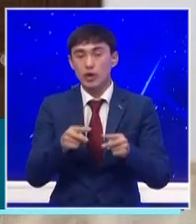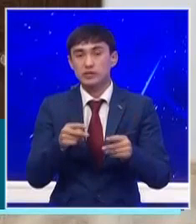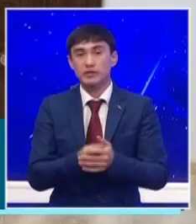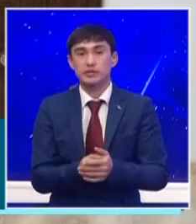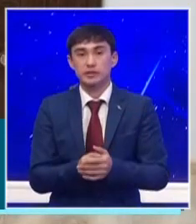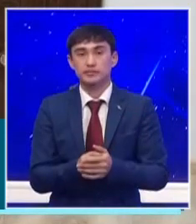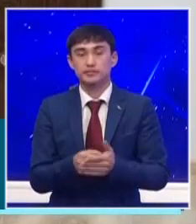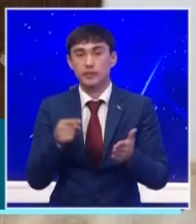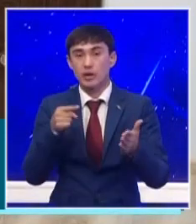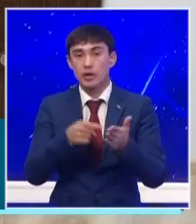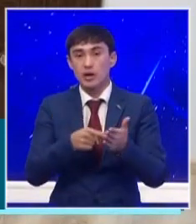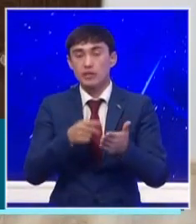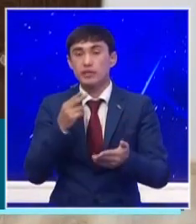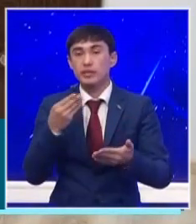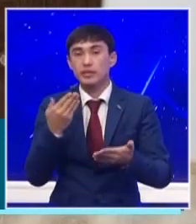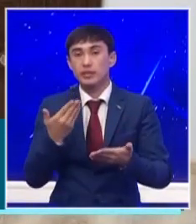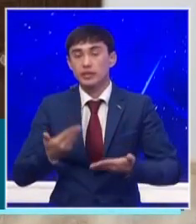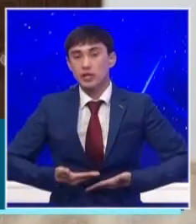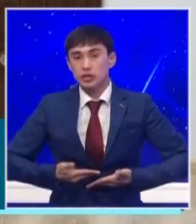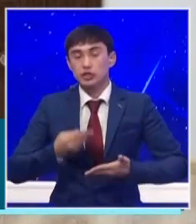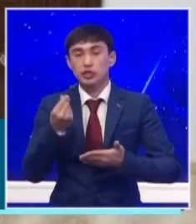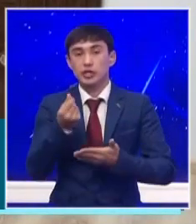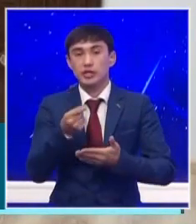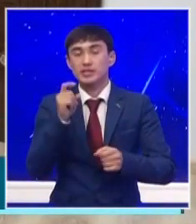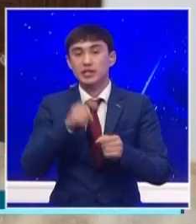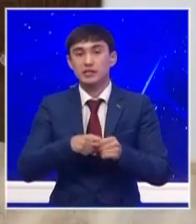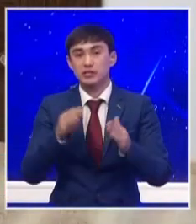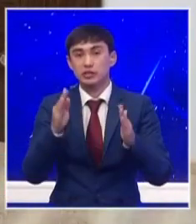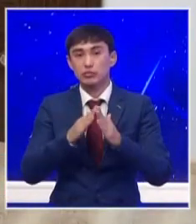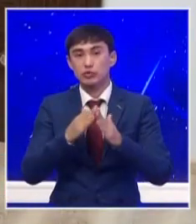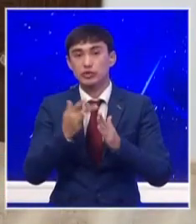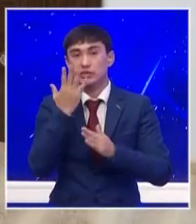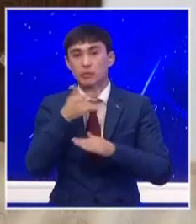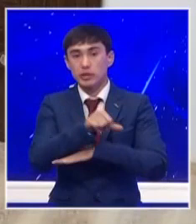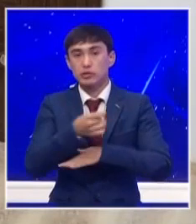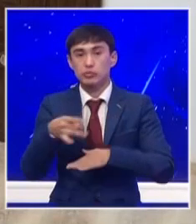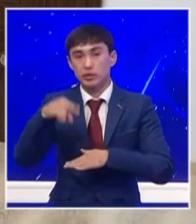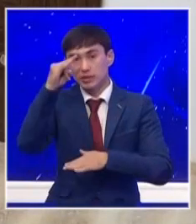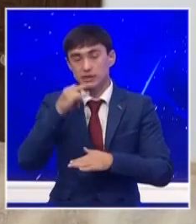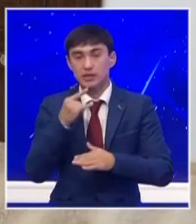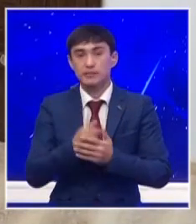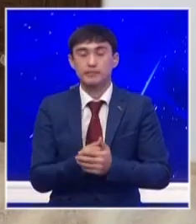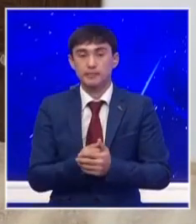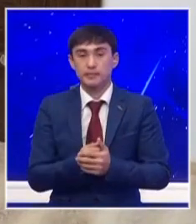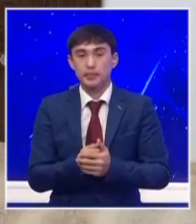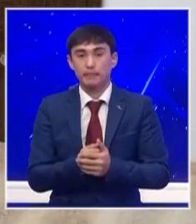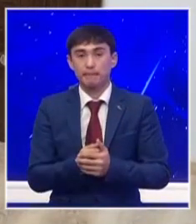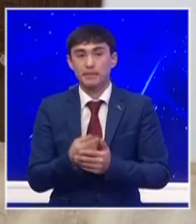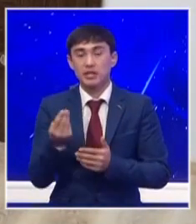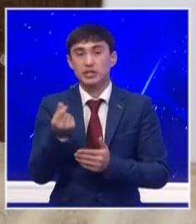указывается наличные деньги зарегистрированное имущество за пределами Республики Казахстан